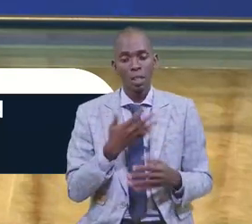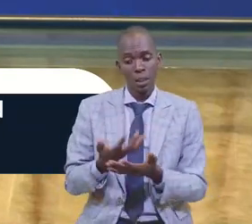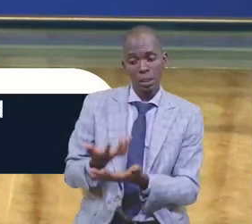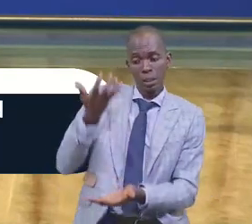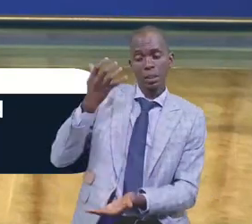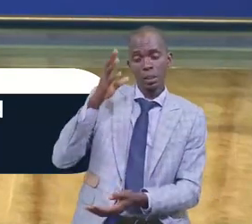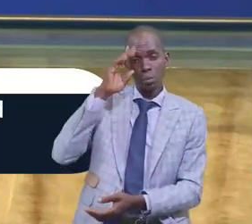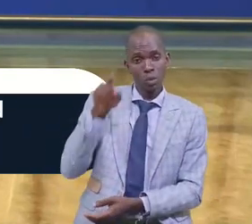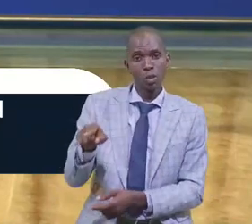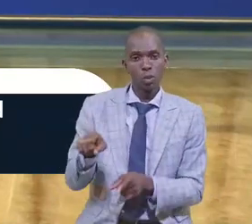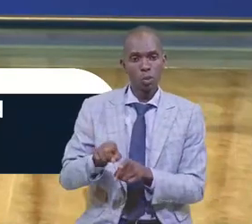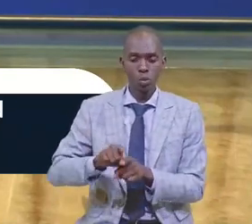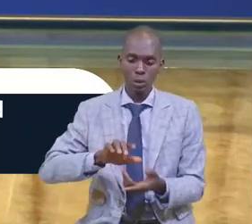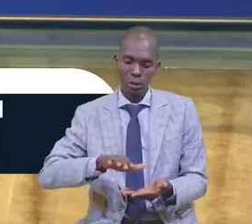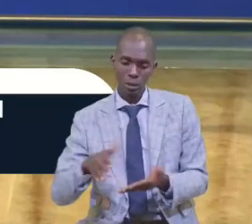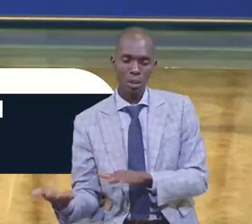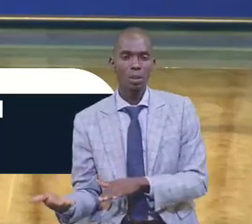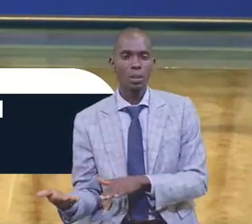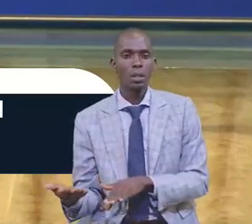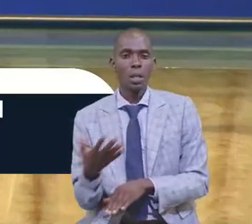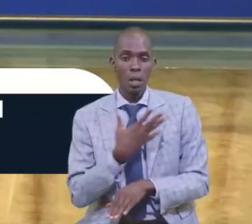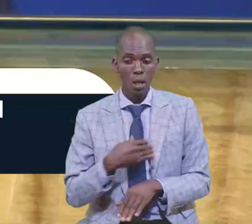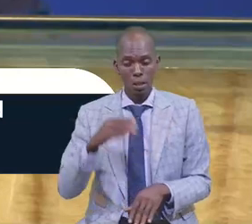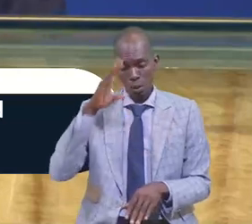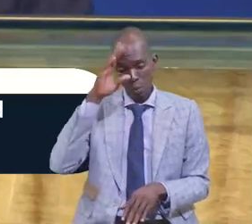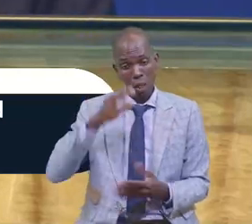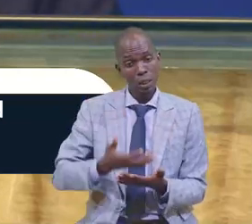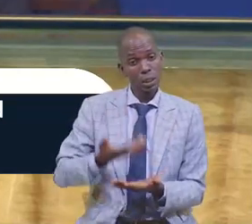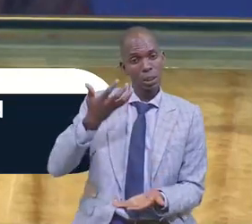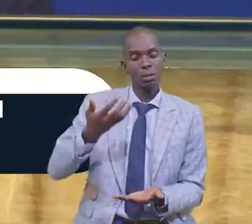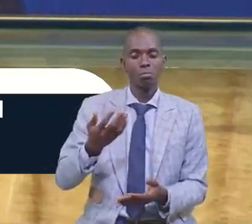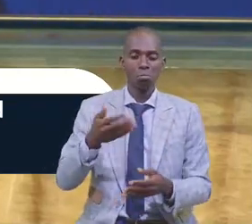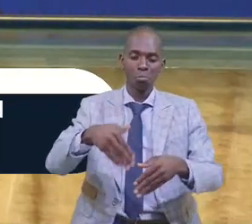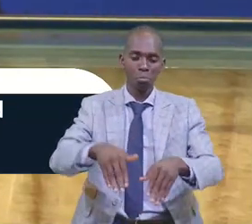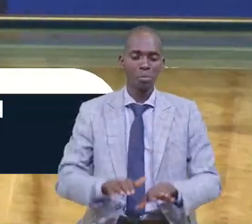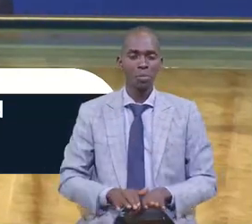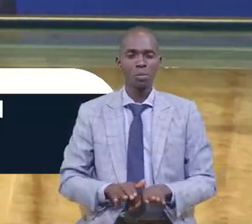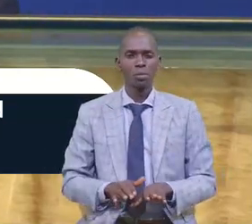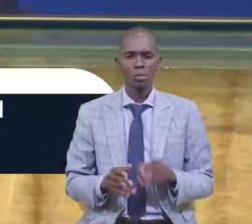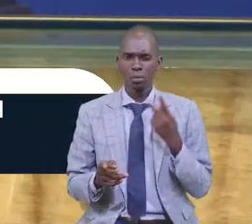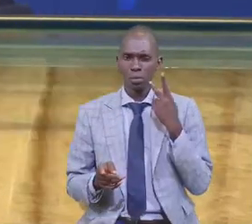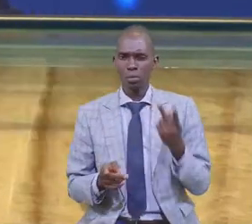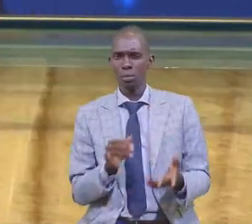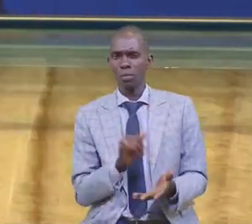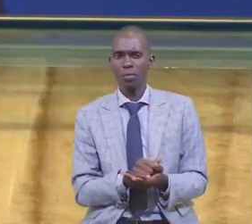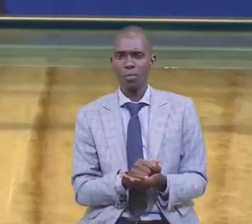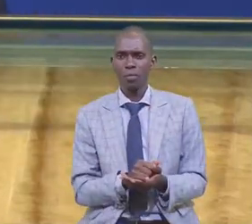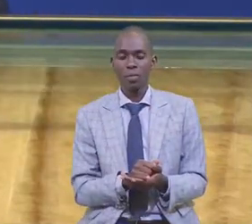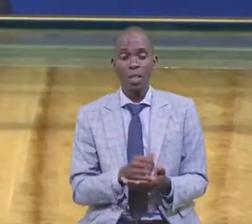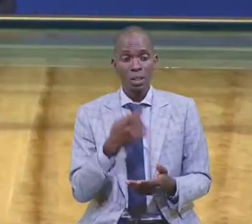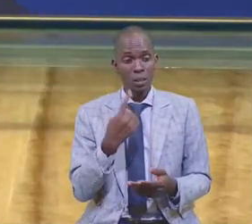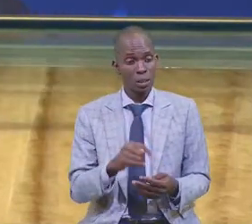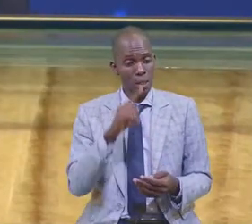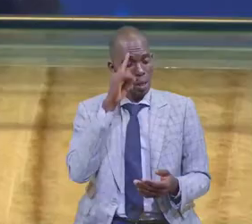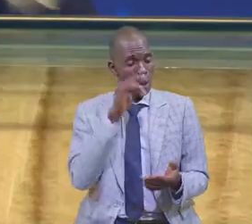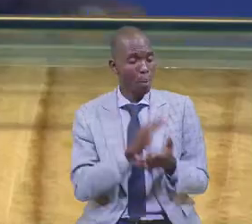Le riche mourut aussi et il fut enseveli. Ouais, cela, les